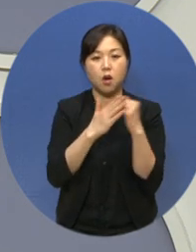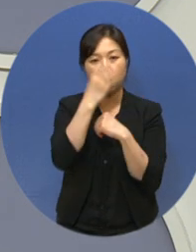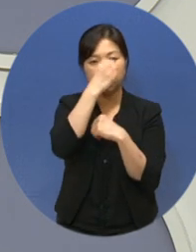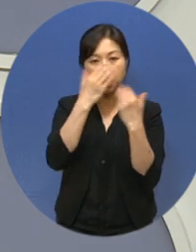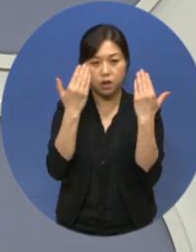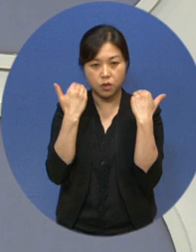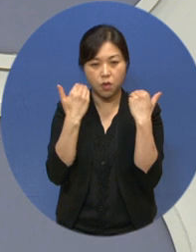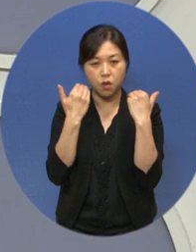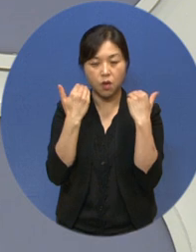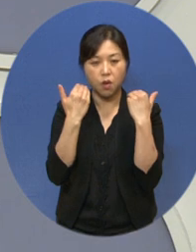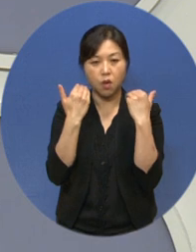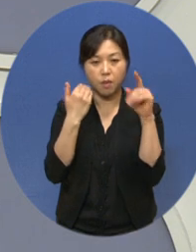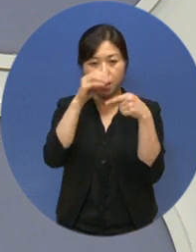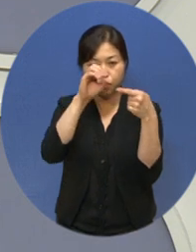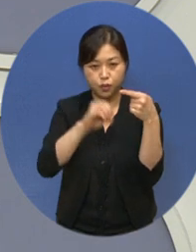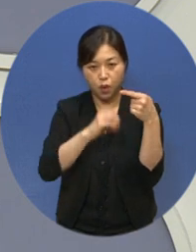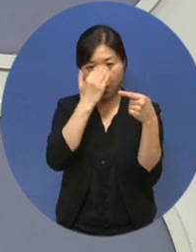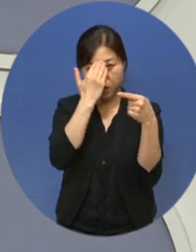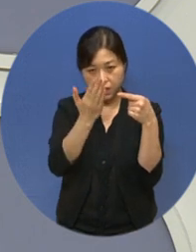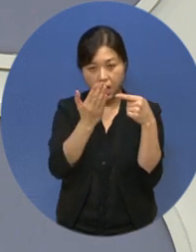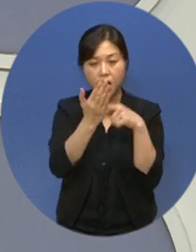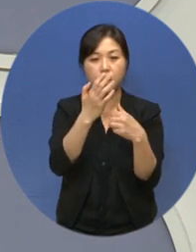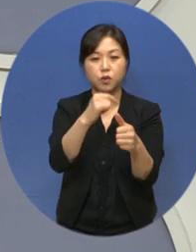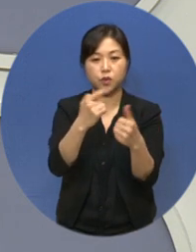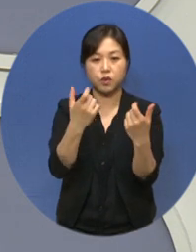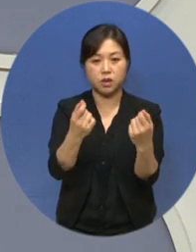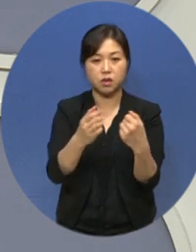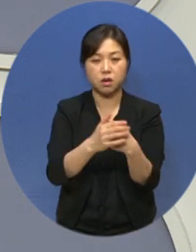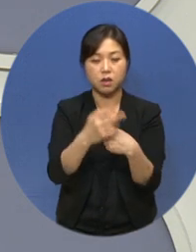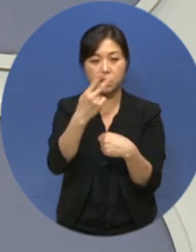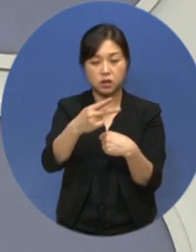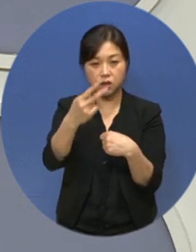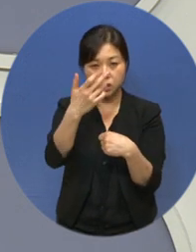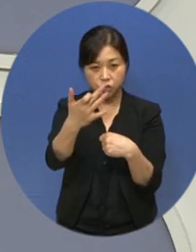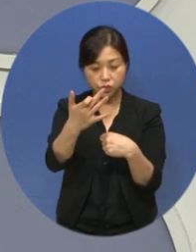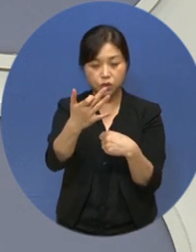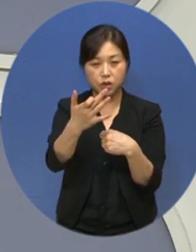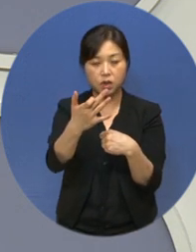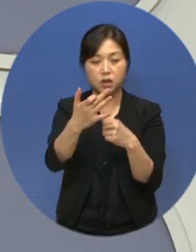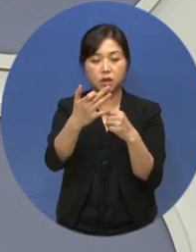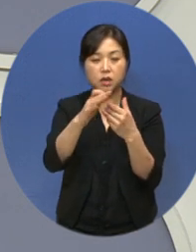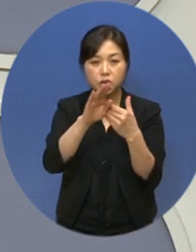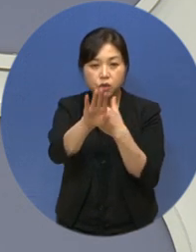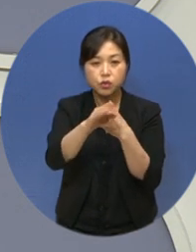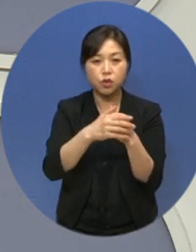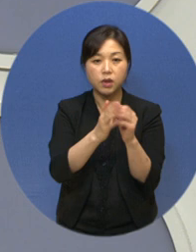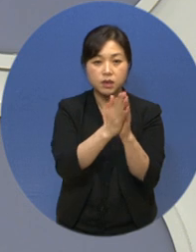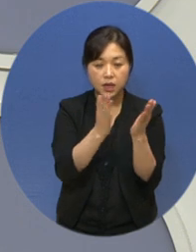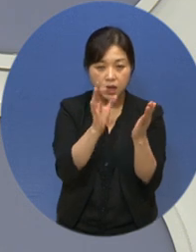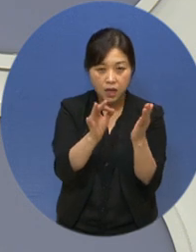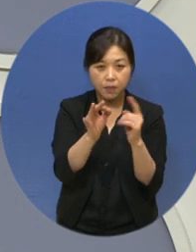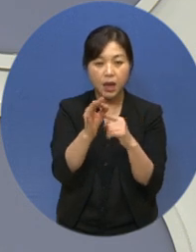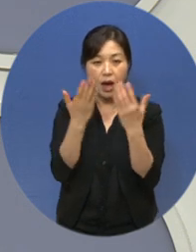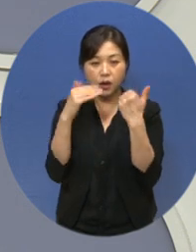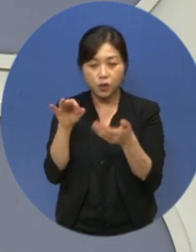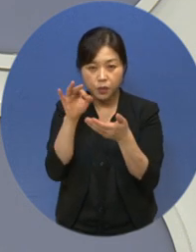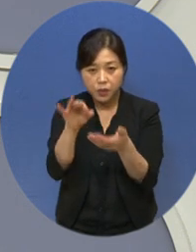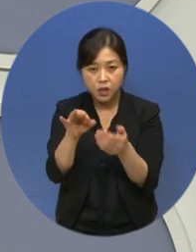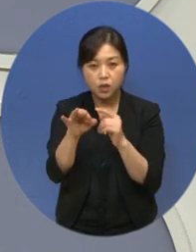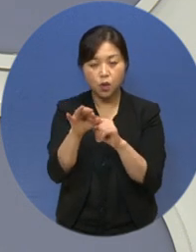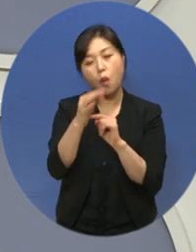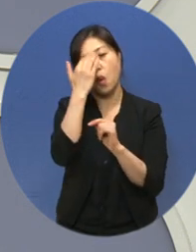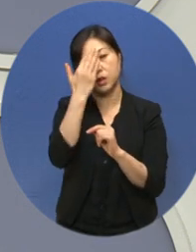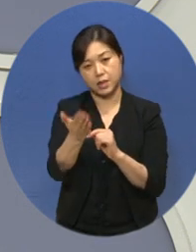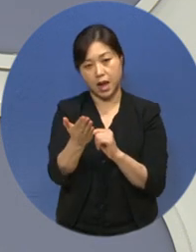통해서 19 년도 부터 충청남도는 수업료 라든가 채 깍 급식도 일치 안나는 것도 우리 주민들이 때 피부